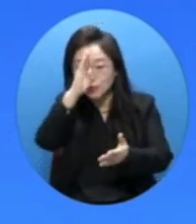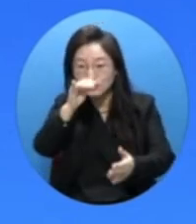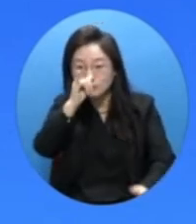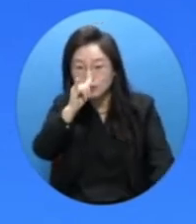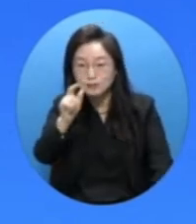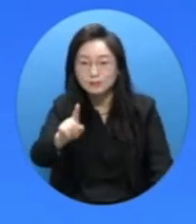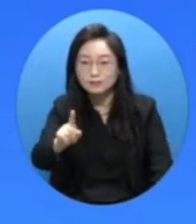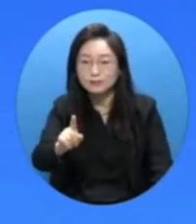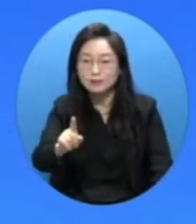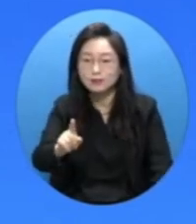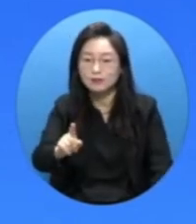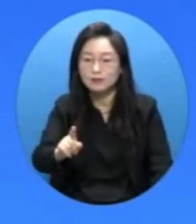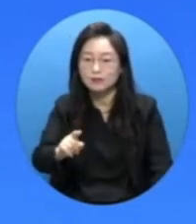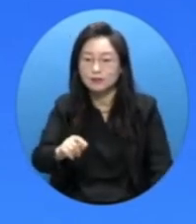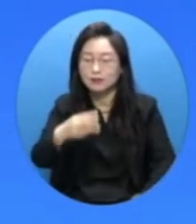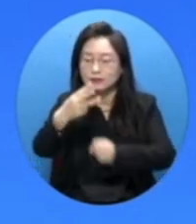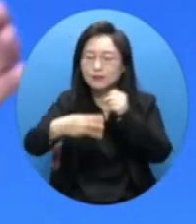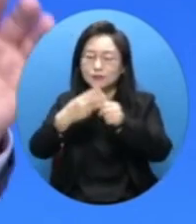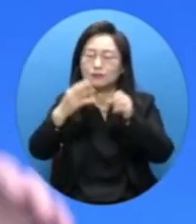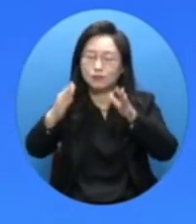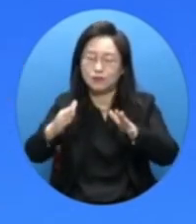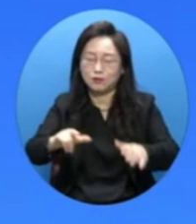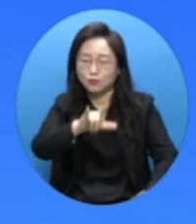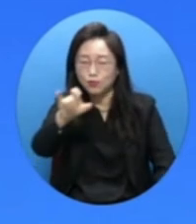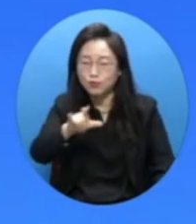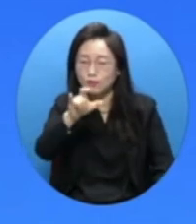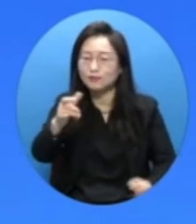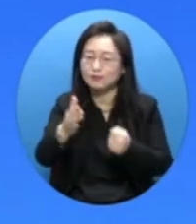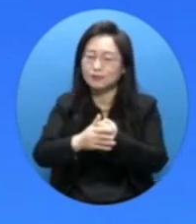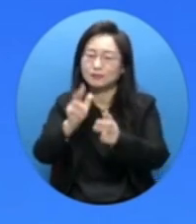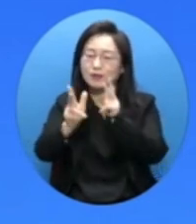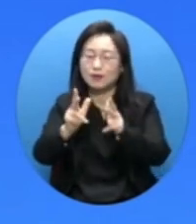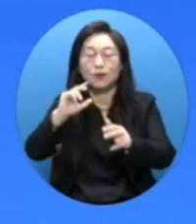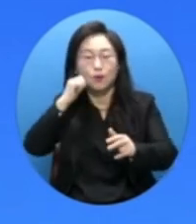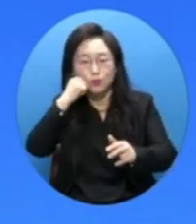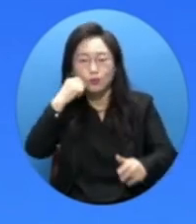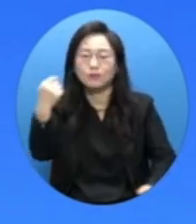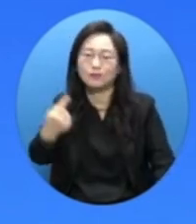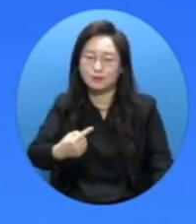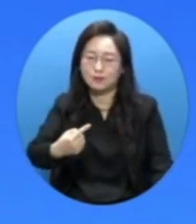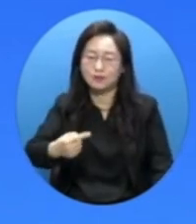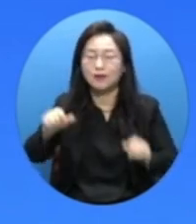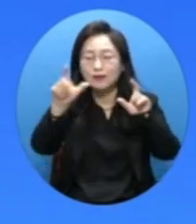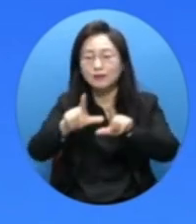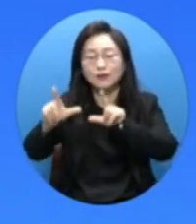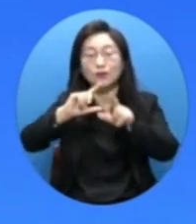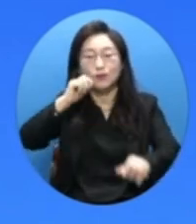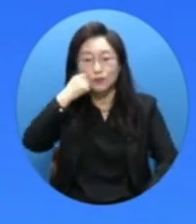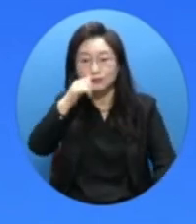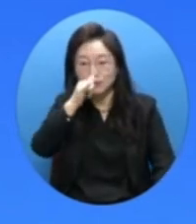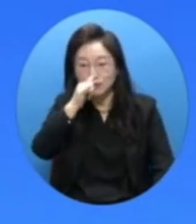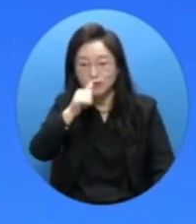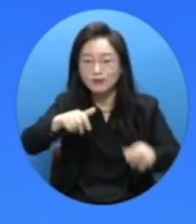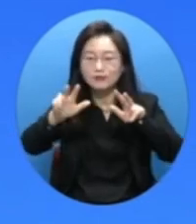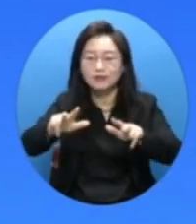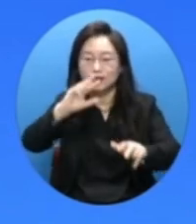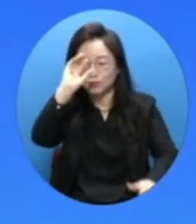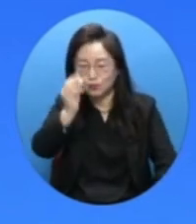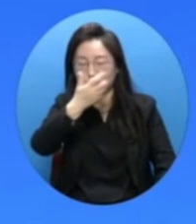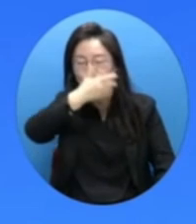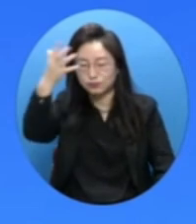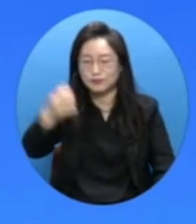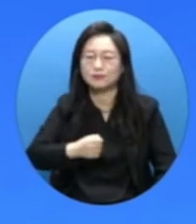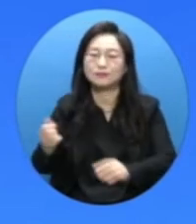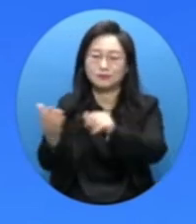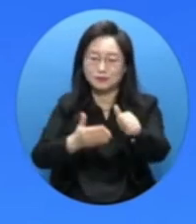있습니까 지난 3일간 코로나로 인해서 사업의 어려움에 다가오고 생활이 어리면 다가왔습니까 이제 거룩한 꿈을 가십시오